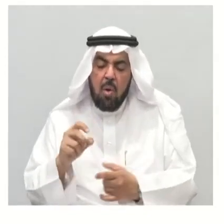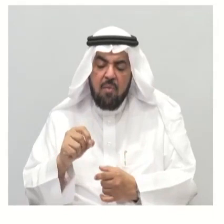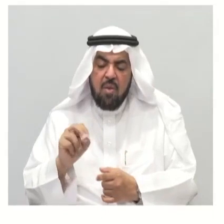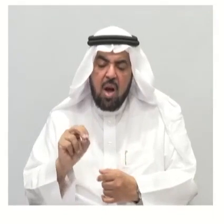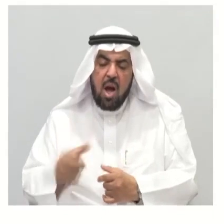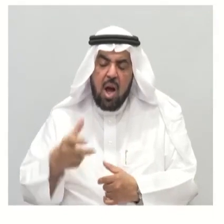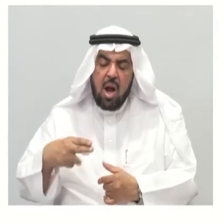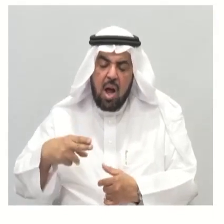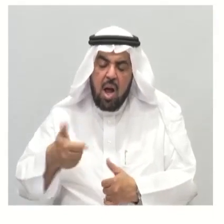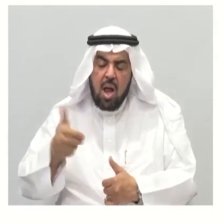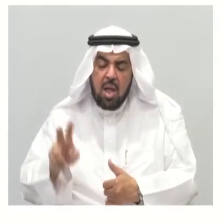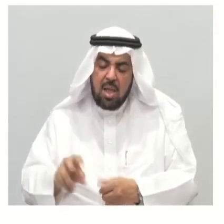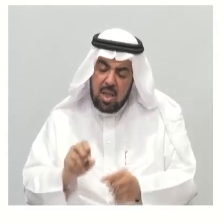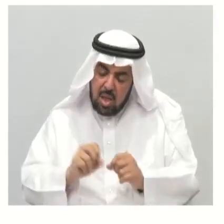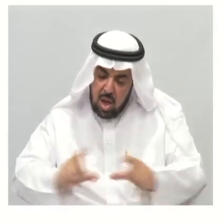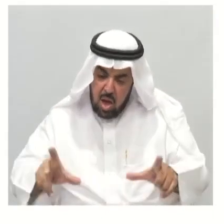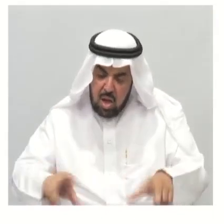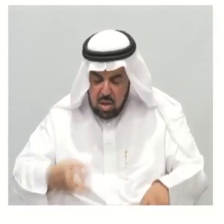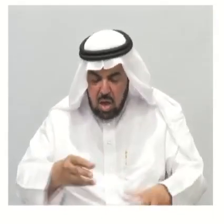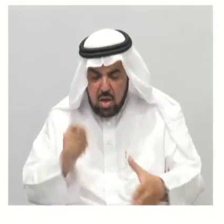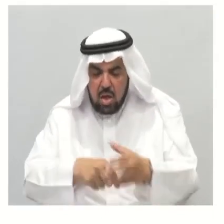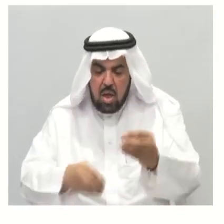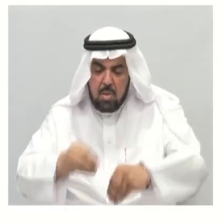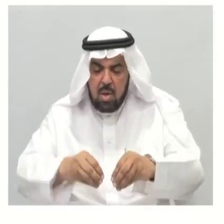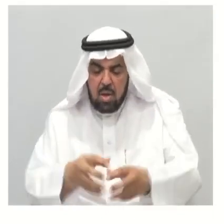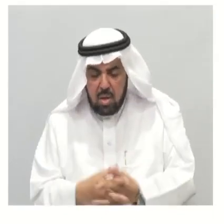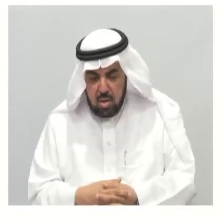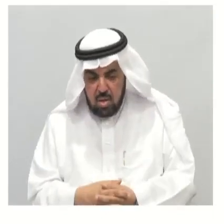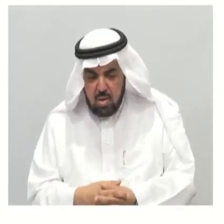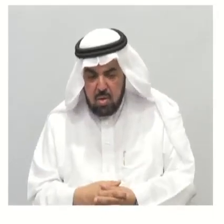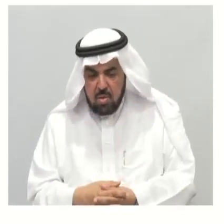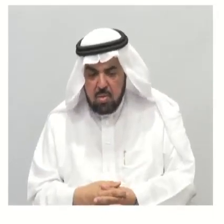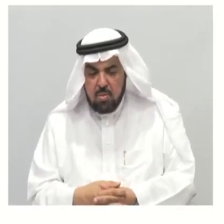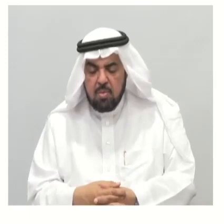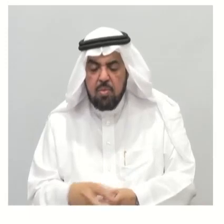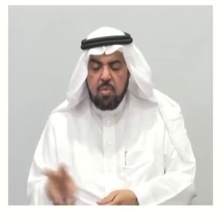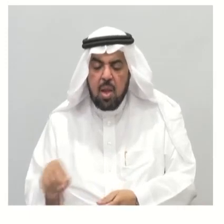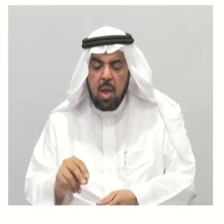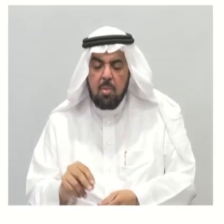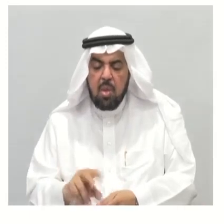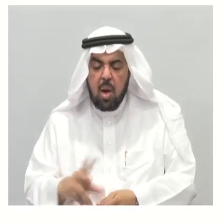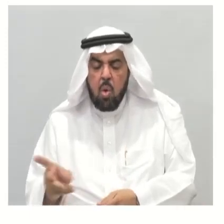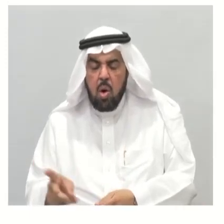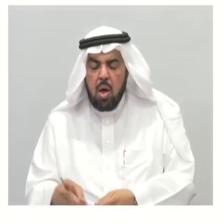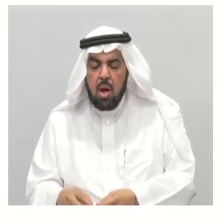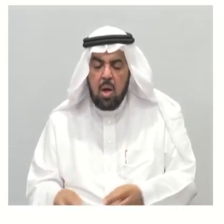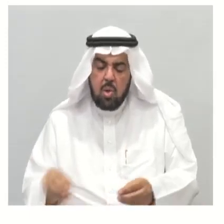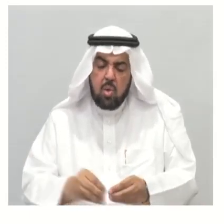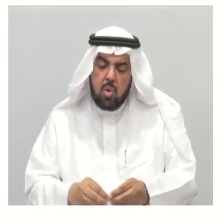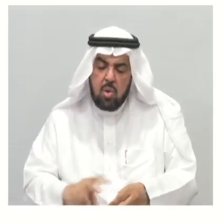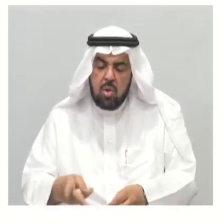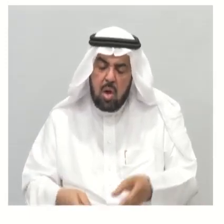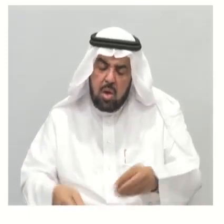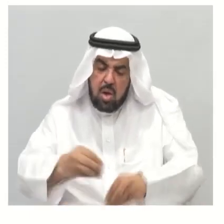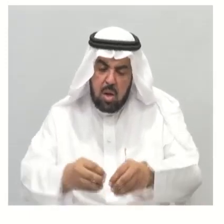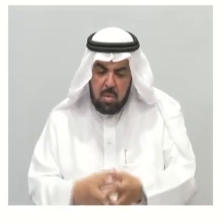على حدوث التغير الكيميائي وهو وجود الثقوب. إذا أذكر أمثلة أخرى على حدوث التغير الكيميائي، إنتاج